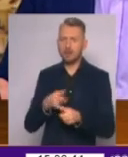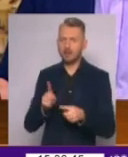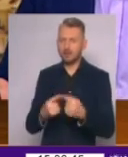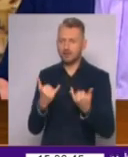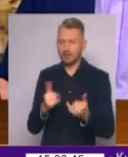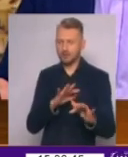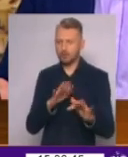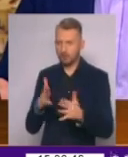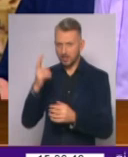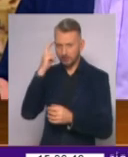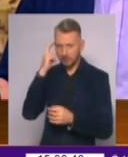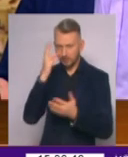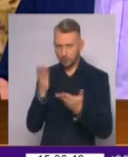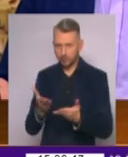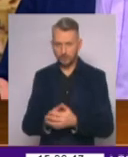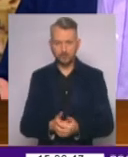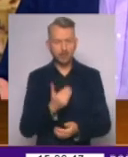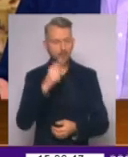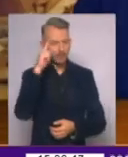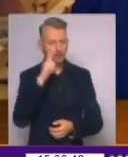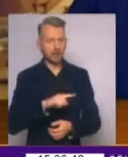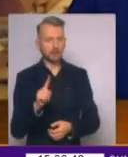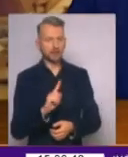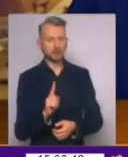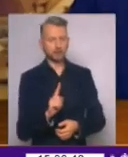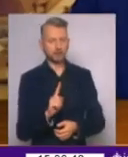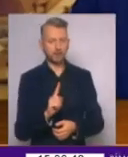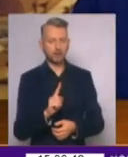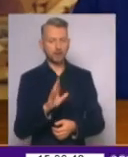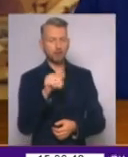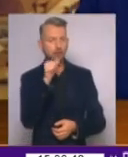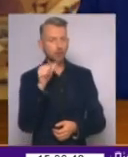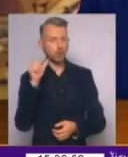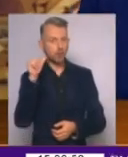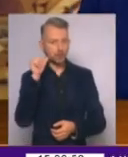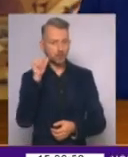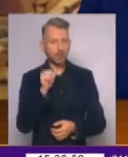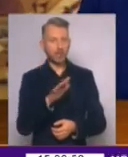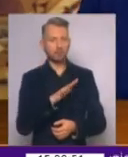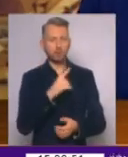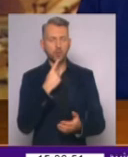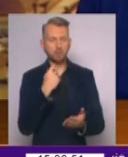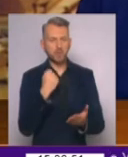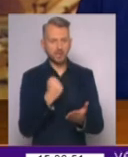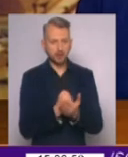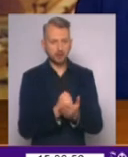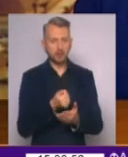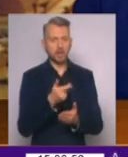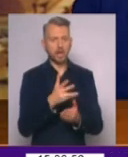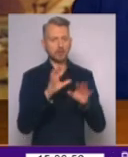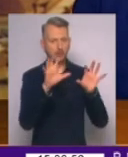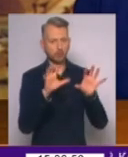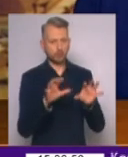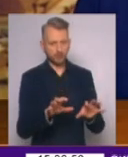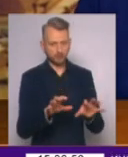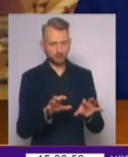дійсно відбувається в Києві? Прошу. Ви знаєте, що в минулому році було прийнято ряд законодавчих